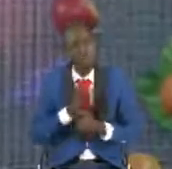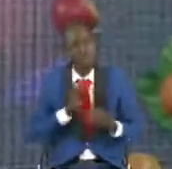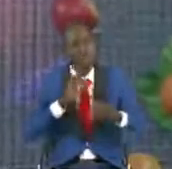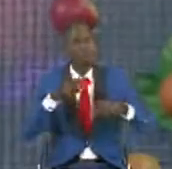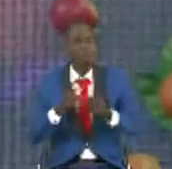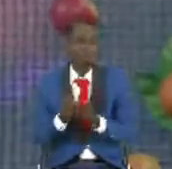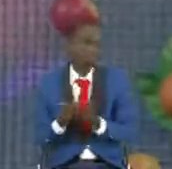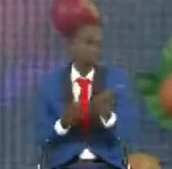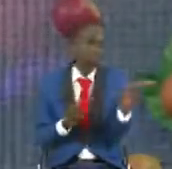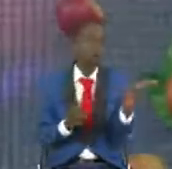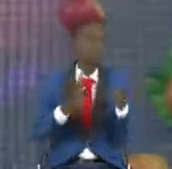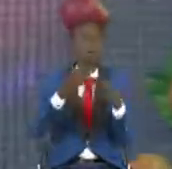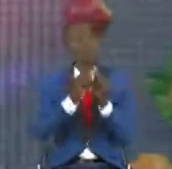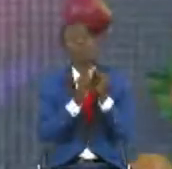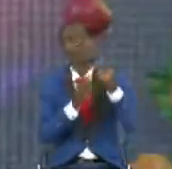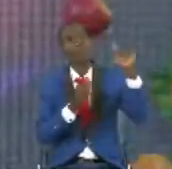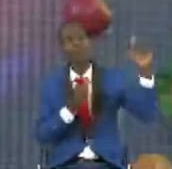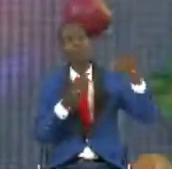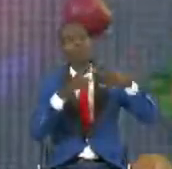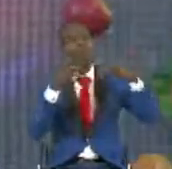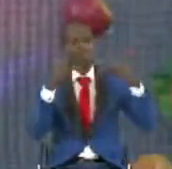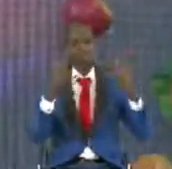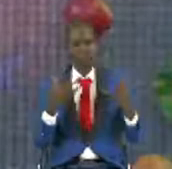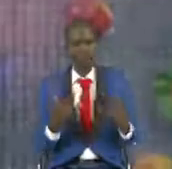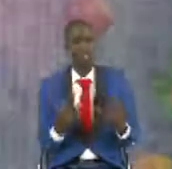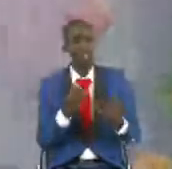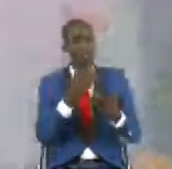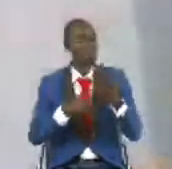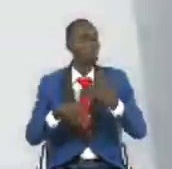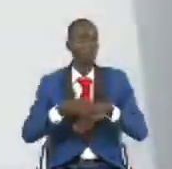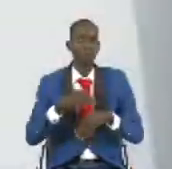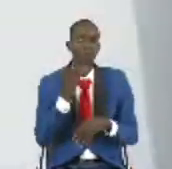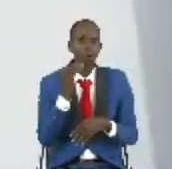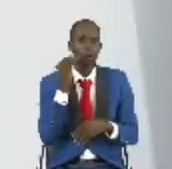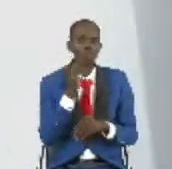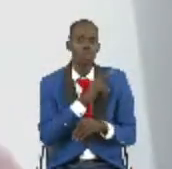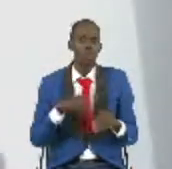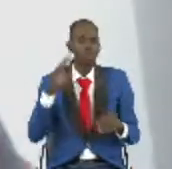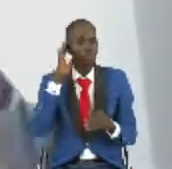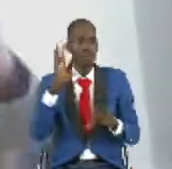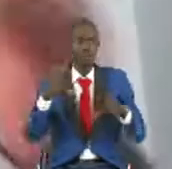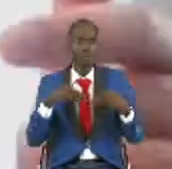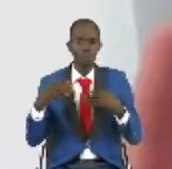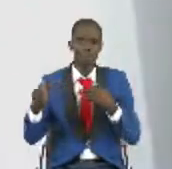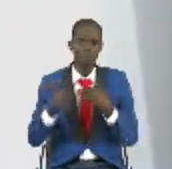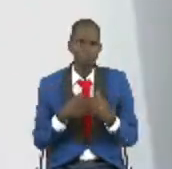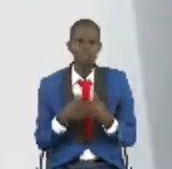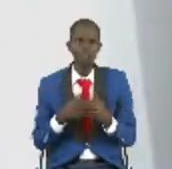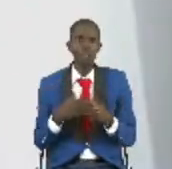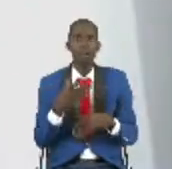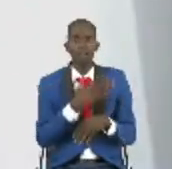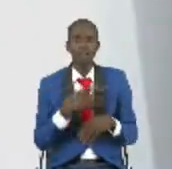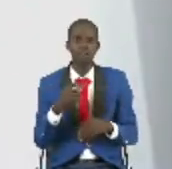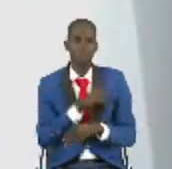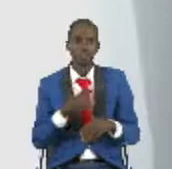allé loin, mais maintenant, je reviens à la maison. Et le Seigneur va te recevoir. Le Seigneur